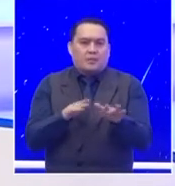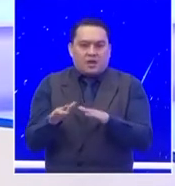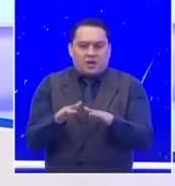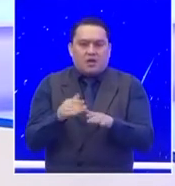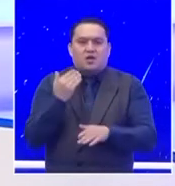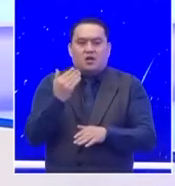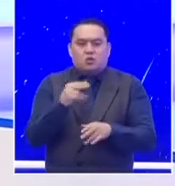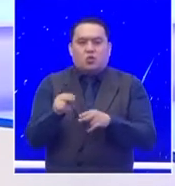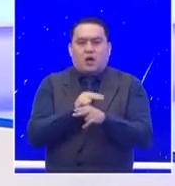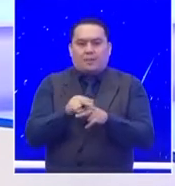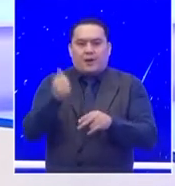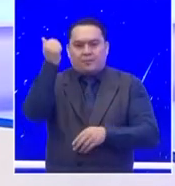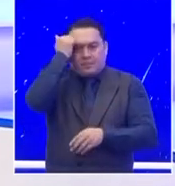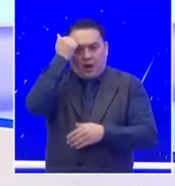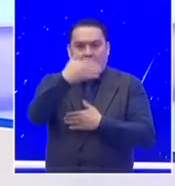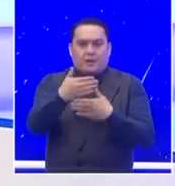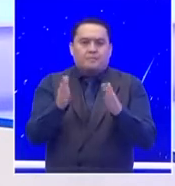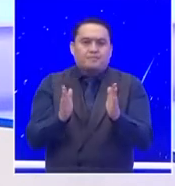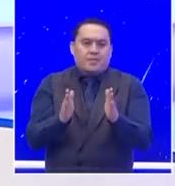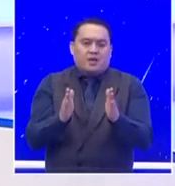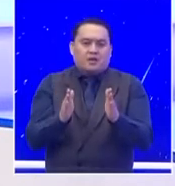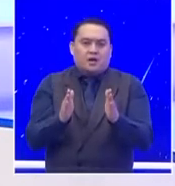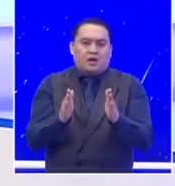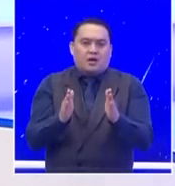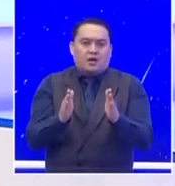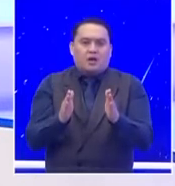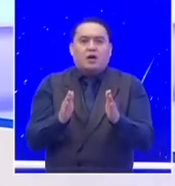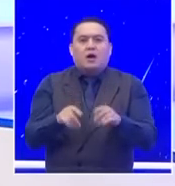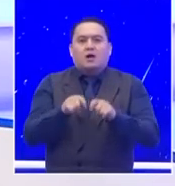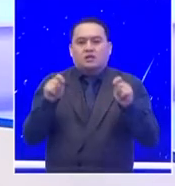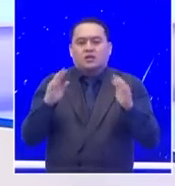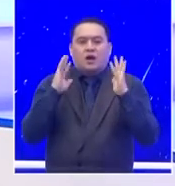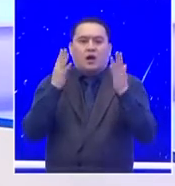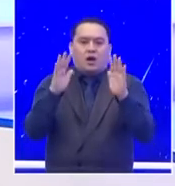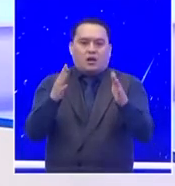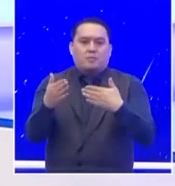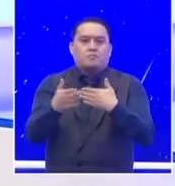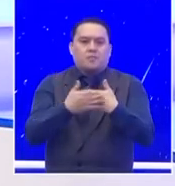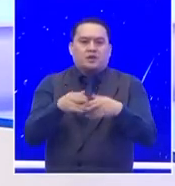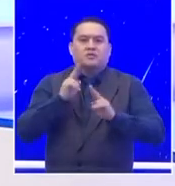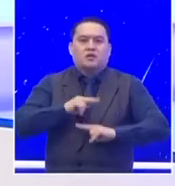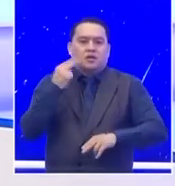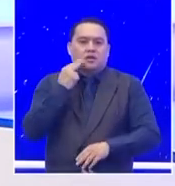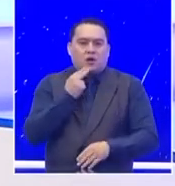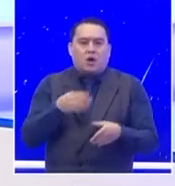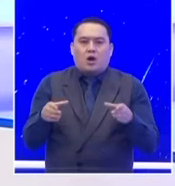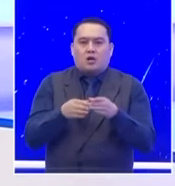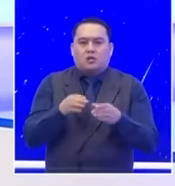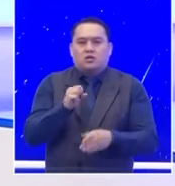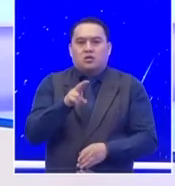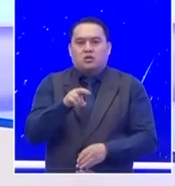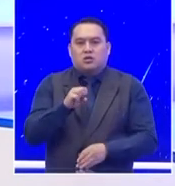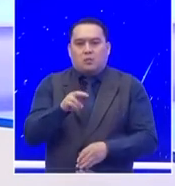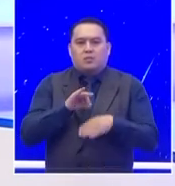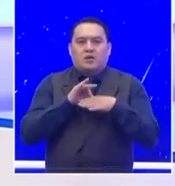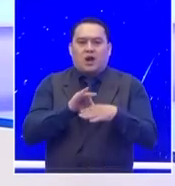в их числе реконструкция памятника и парка, а также открытие аллеи. Но перед этим сотрудники китайской компании City